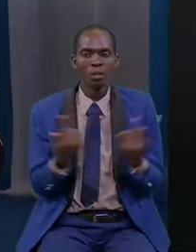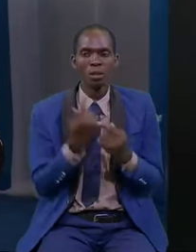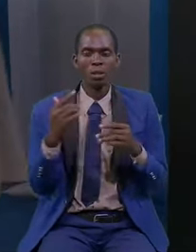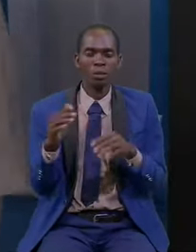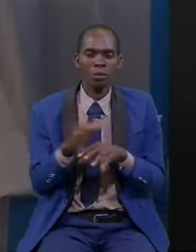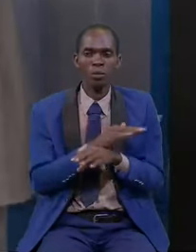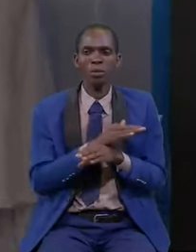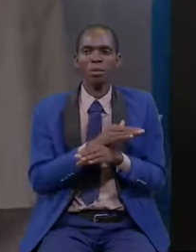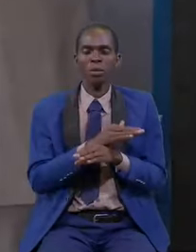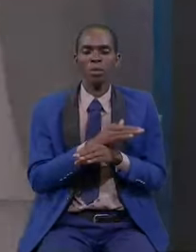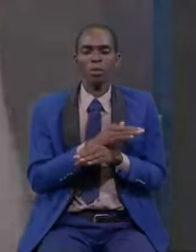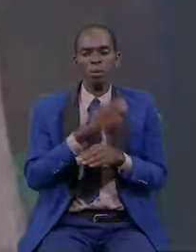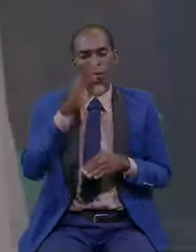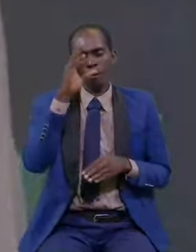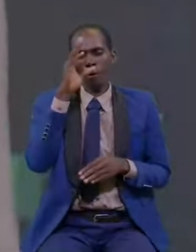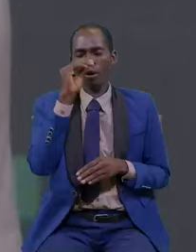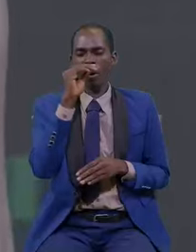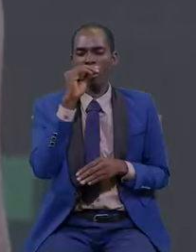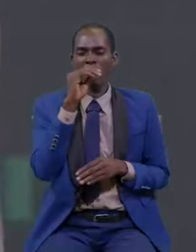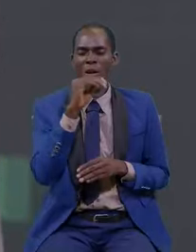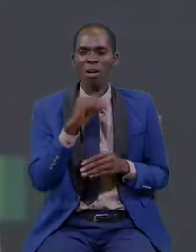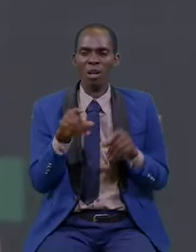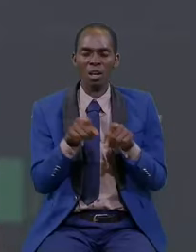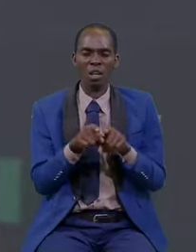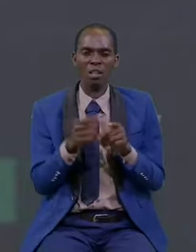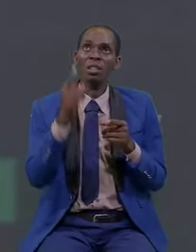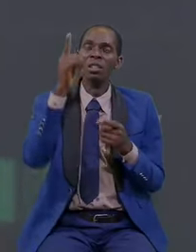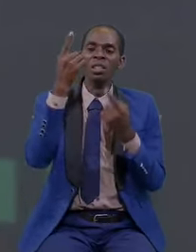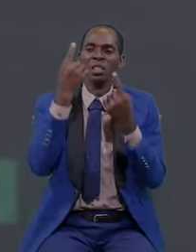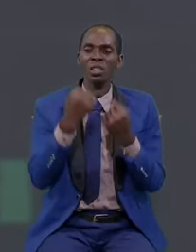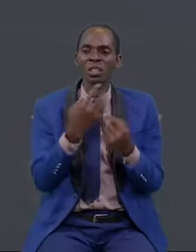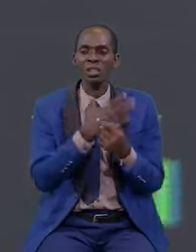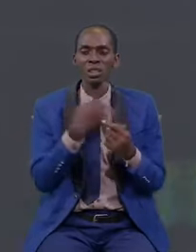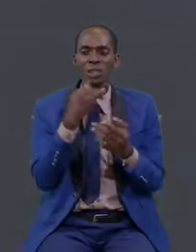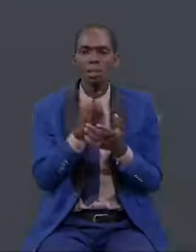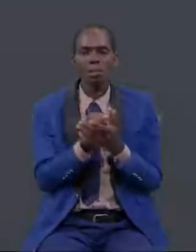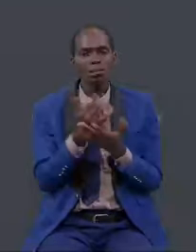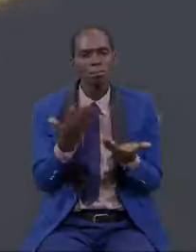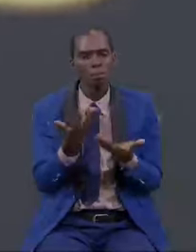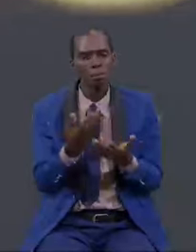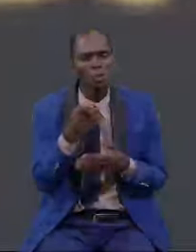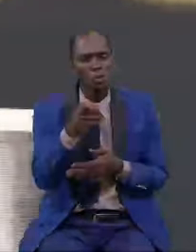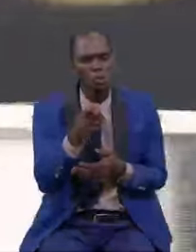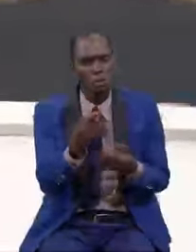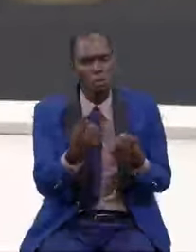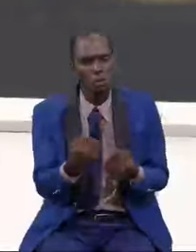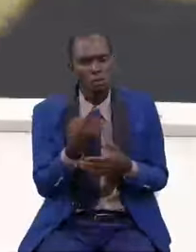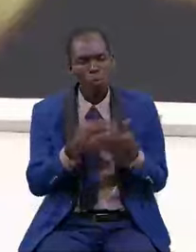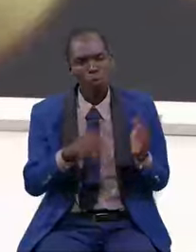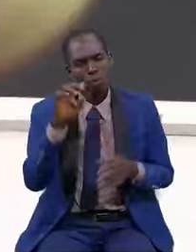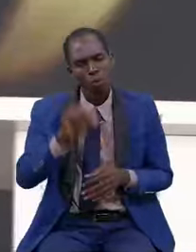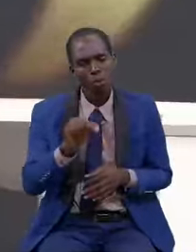Dieu. Et comme nous venons et dit que cherchez-vous, je veux aller